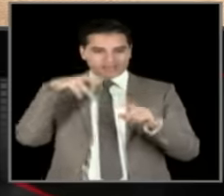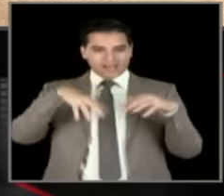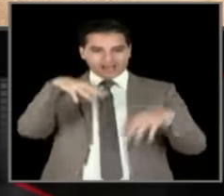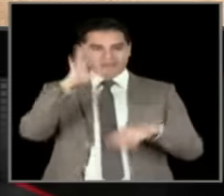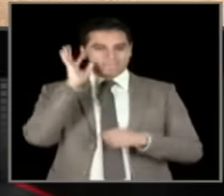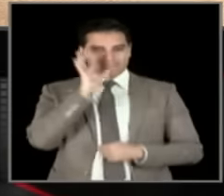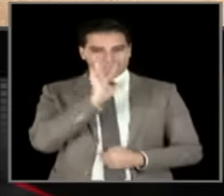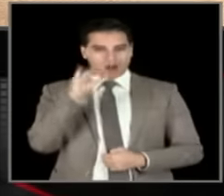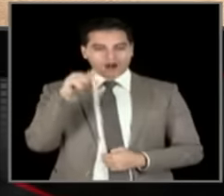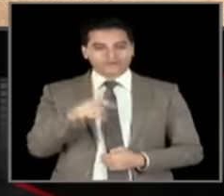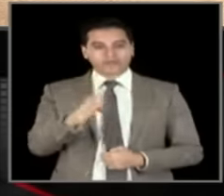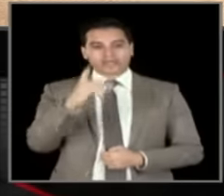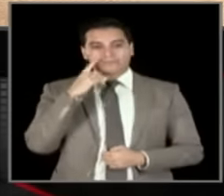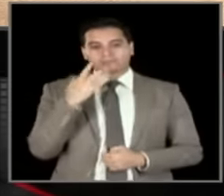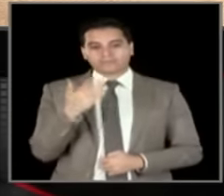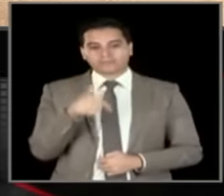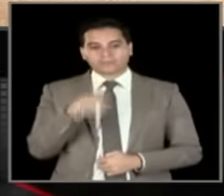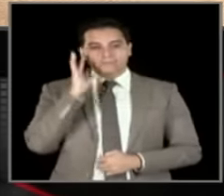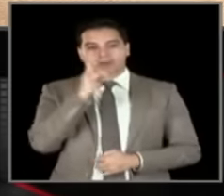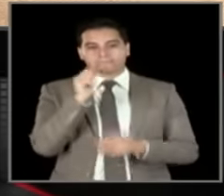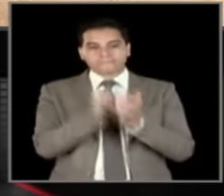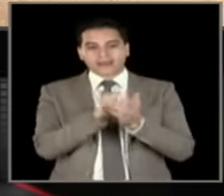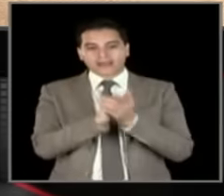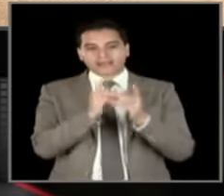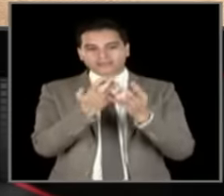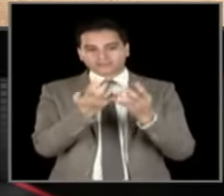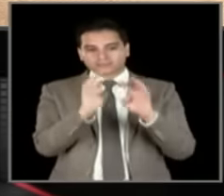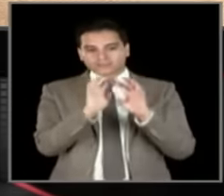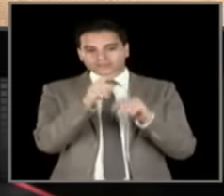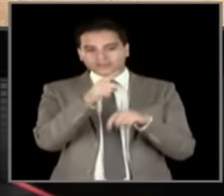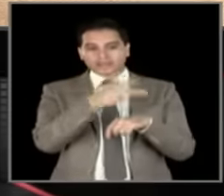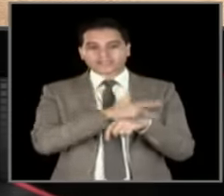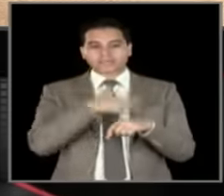في أي دولة خليجية يقع بيت الزبير؟